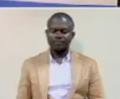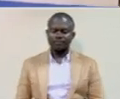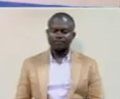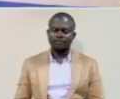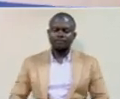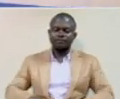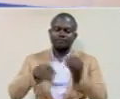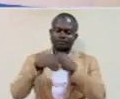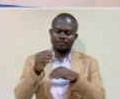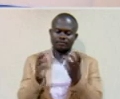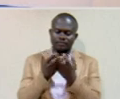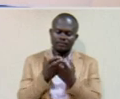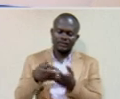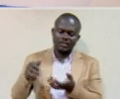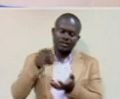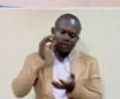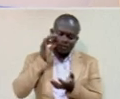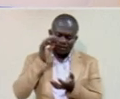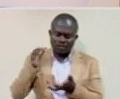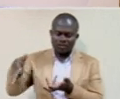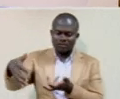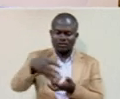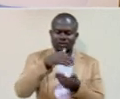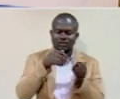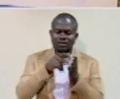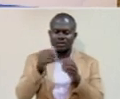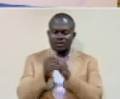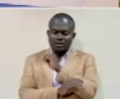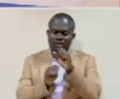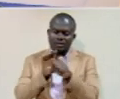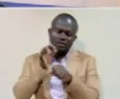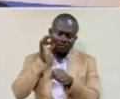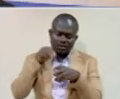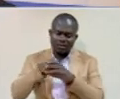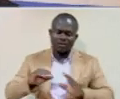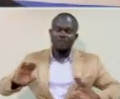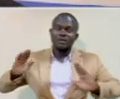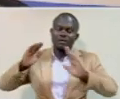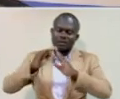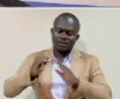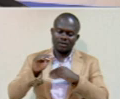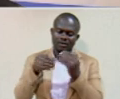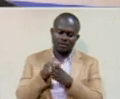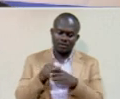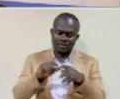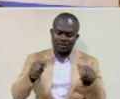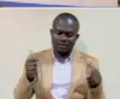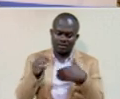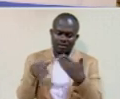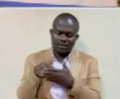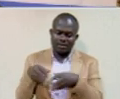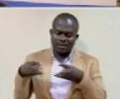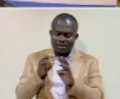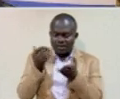no kurangura imbuto n'ifumbire turangura hanze cyane cyane imbuto zo misozi miremire hanyuma n'amafumbire ku